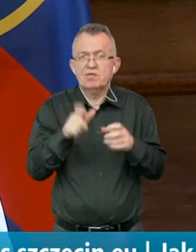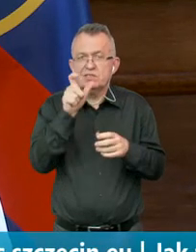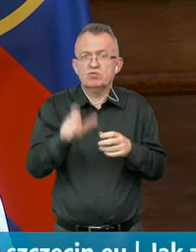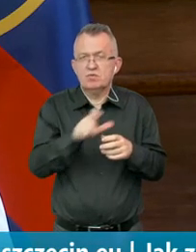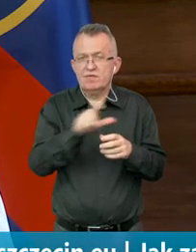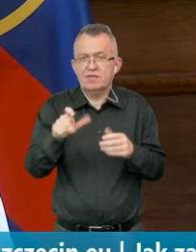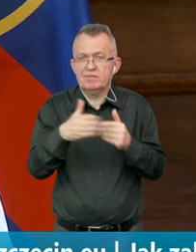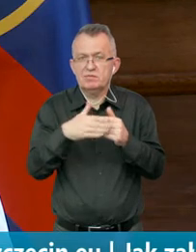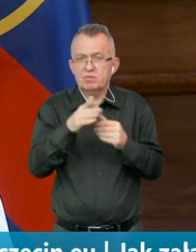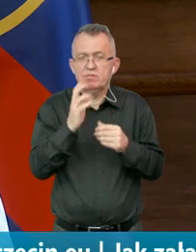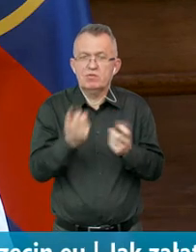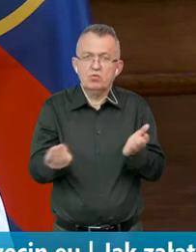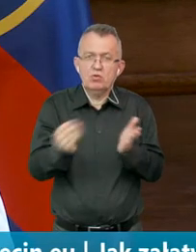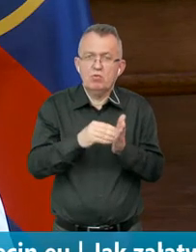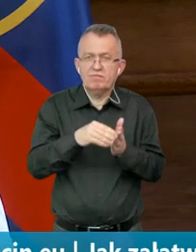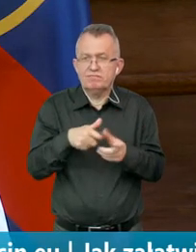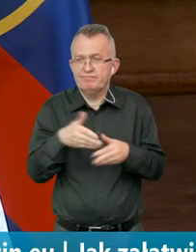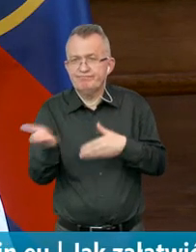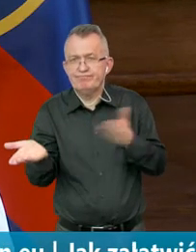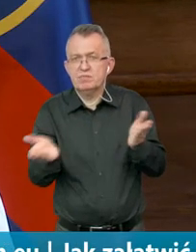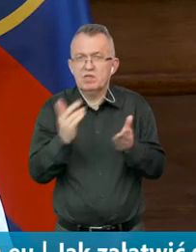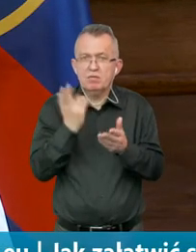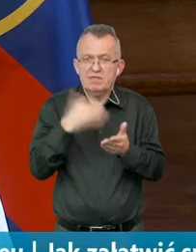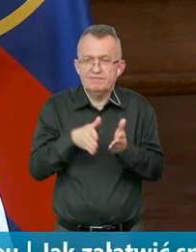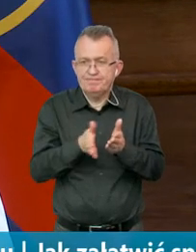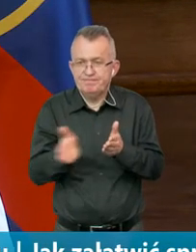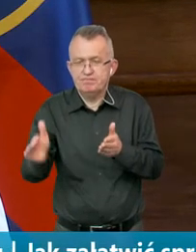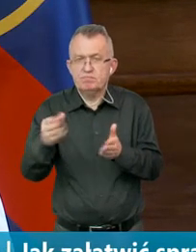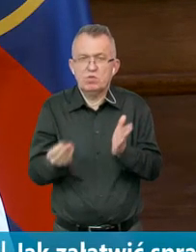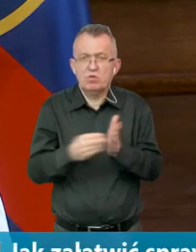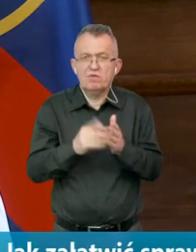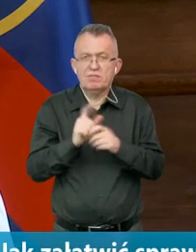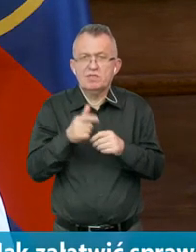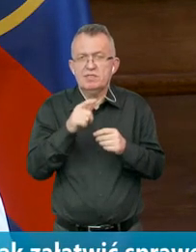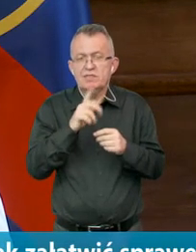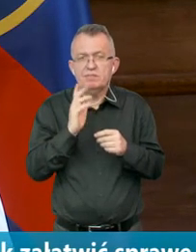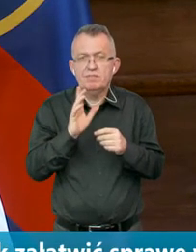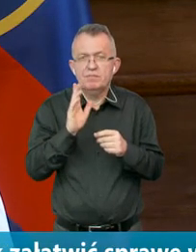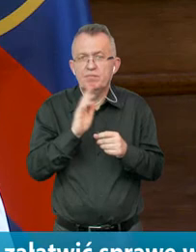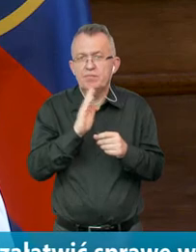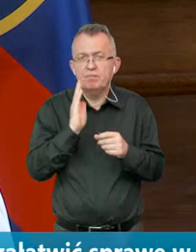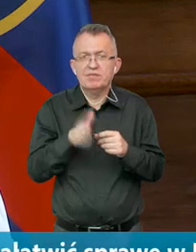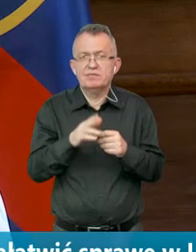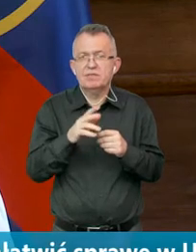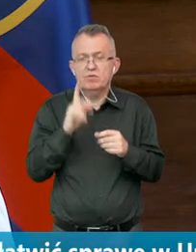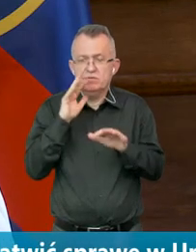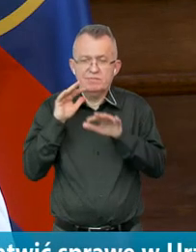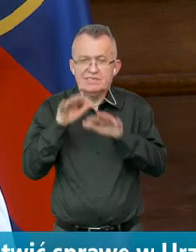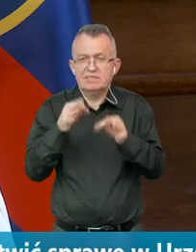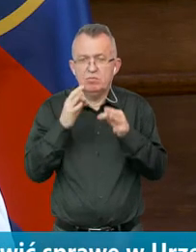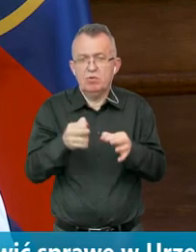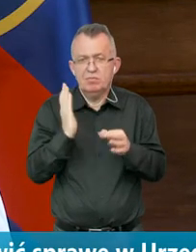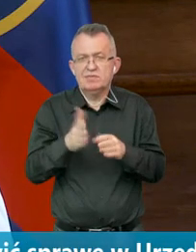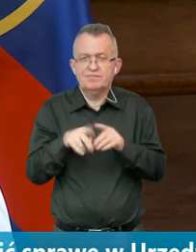skrzyżowania, powstaną dodatkowe pasy, kieszenie, które będą powodowały, że ten natłok samochodów będzie